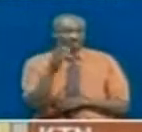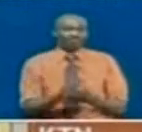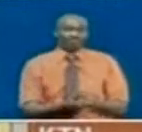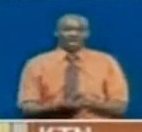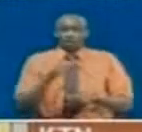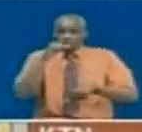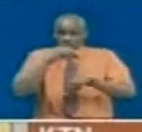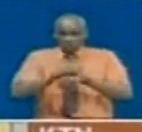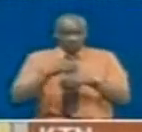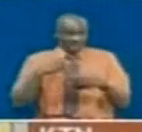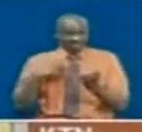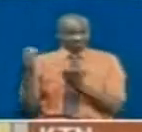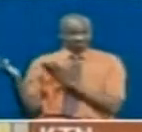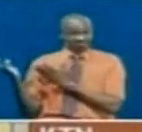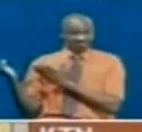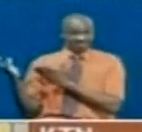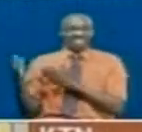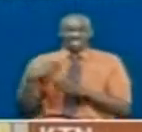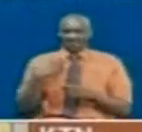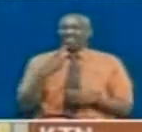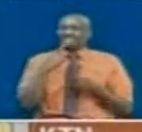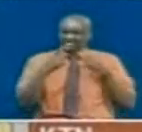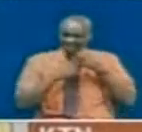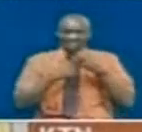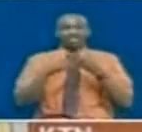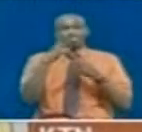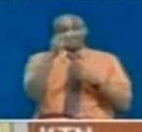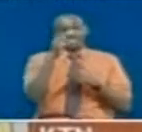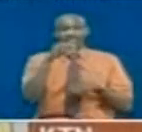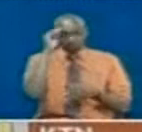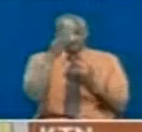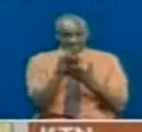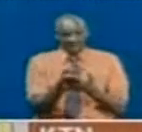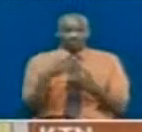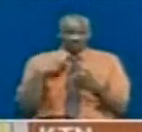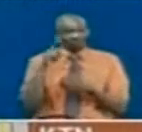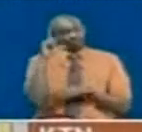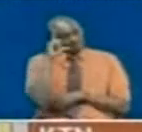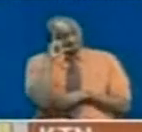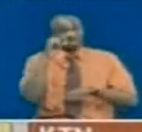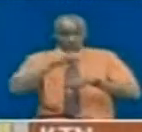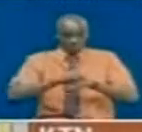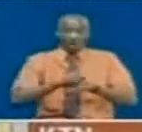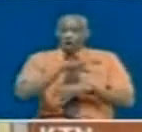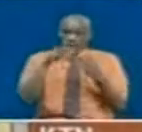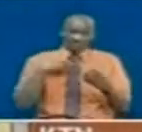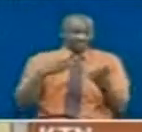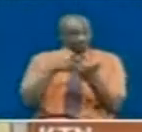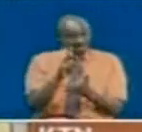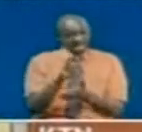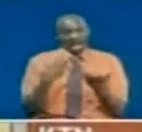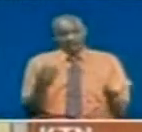Shule ya kitaifa ya Shimo la Tewa ina wanafunzi 644. Ikiwa shule ya mabweni, kila mwanafunzi huhitajika kulipa karo ya